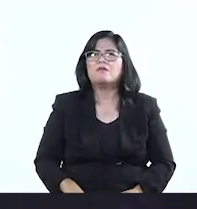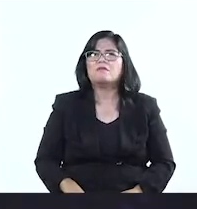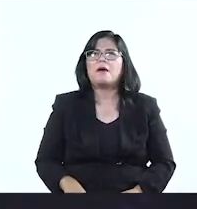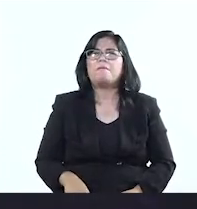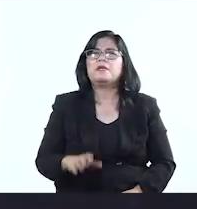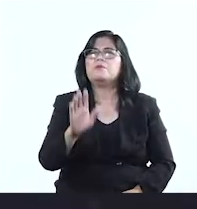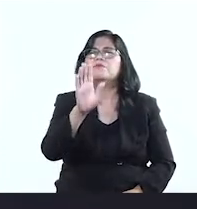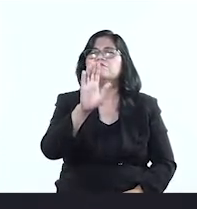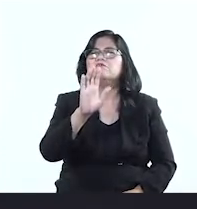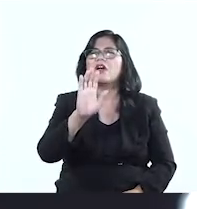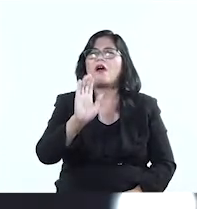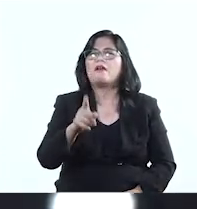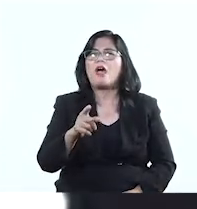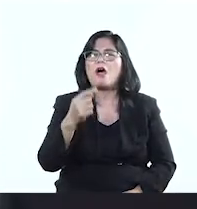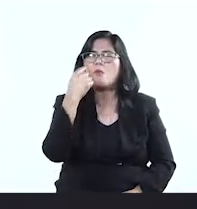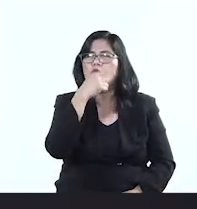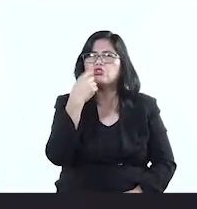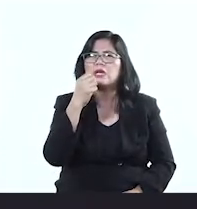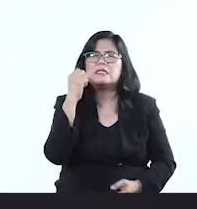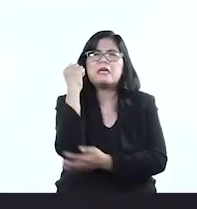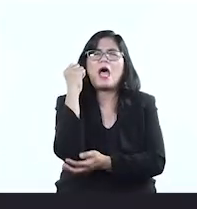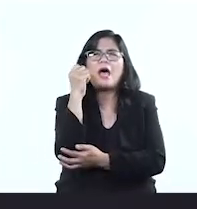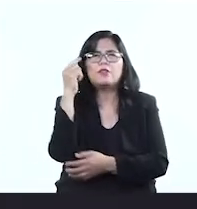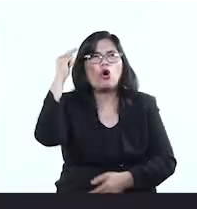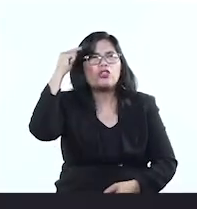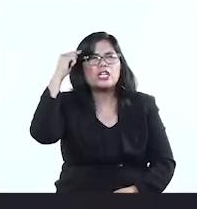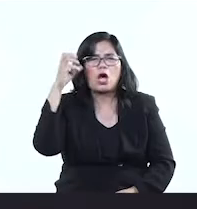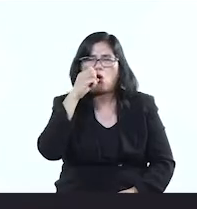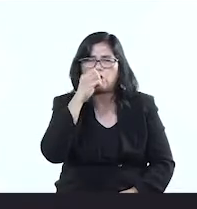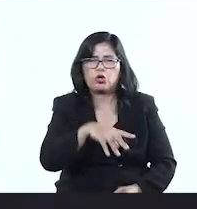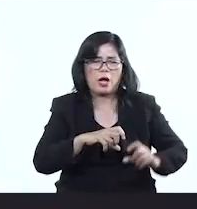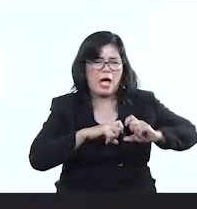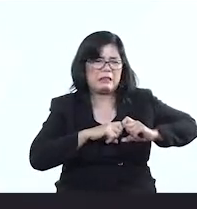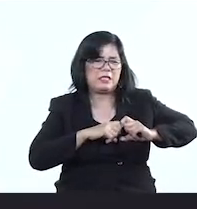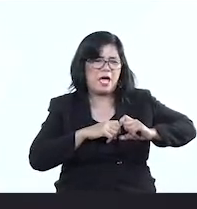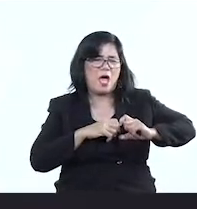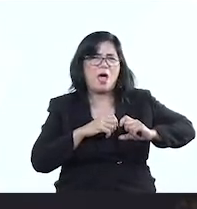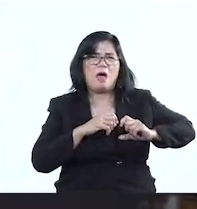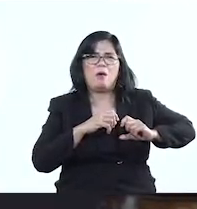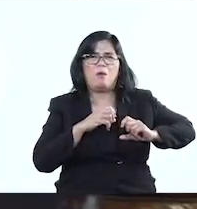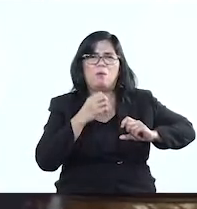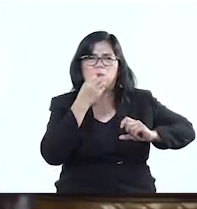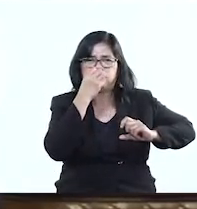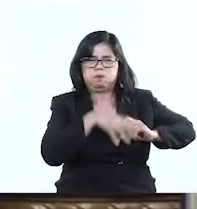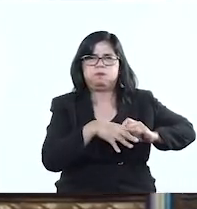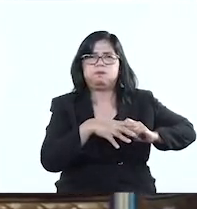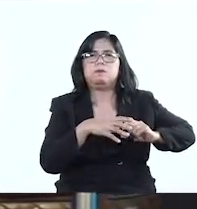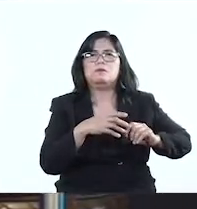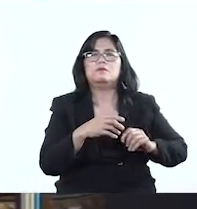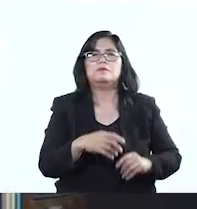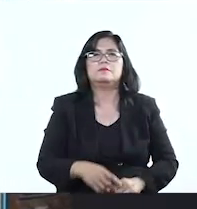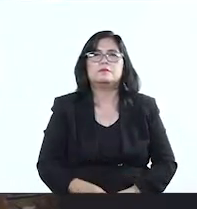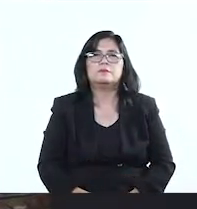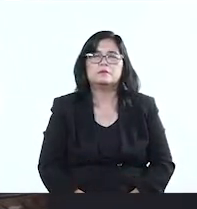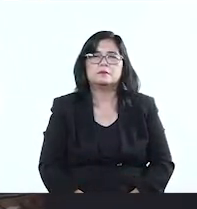jahat di rotax Bobotoh Hai Kan hatimu busuk Hai Tapi sebaliknya ini